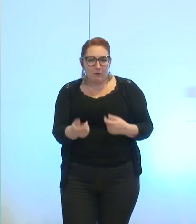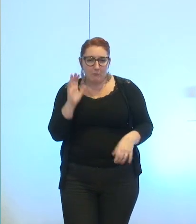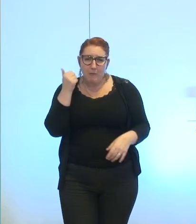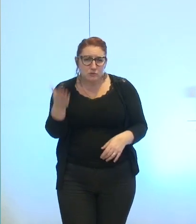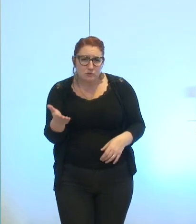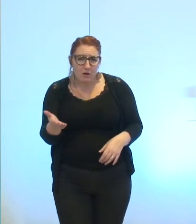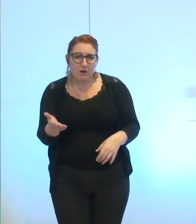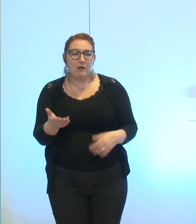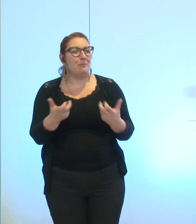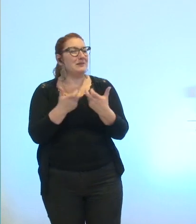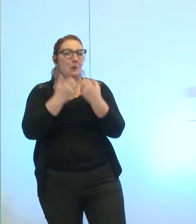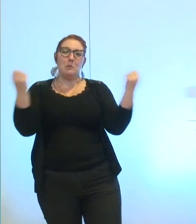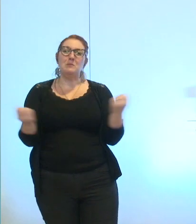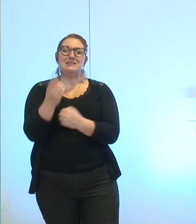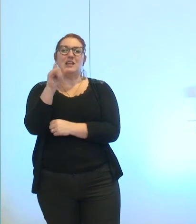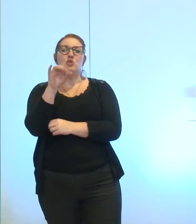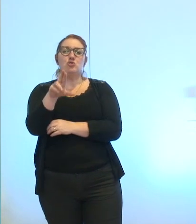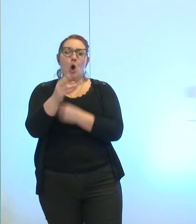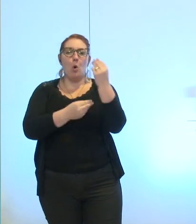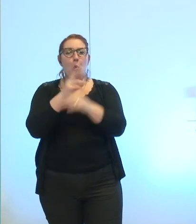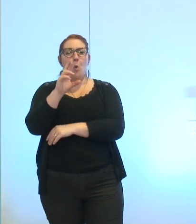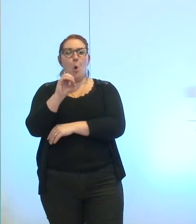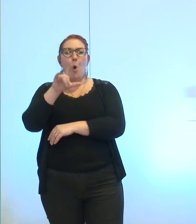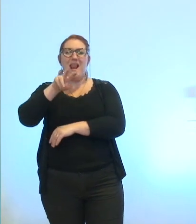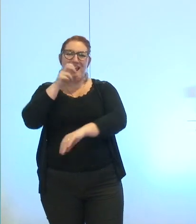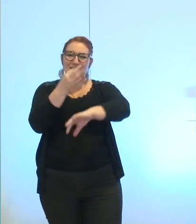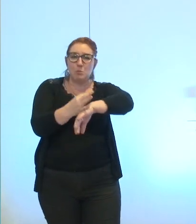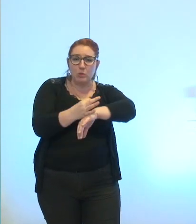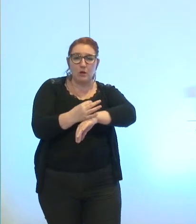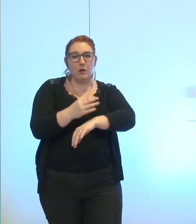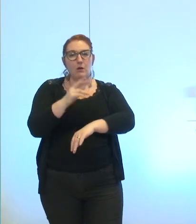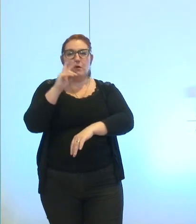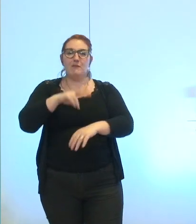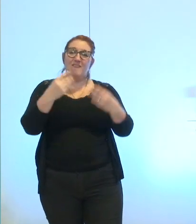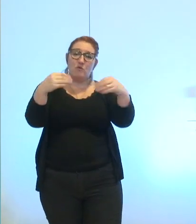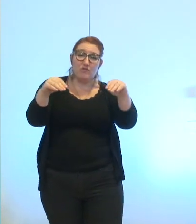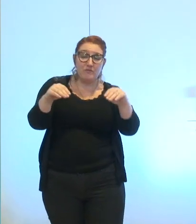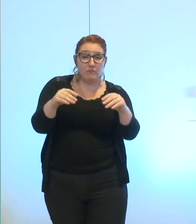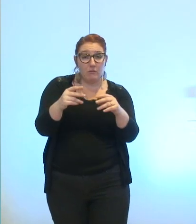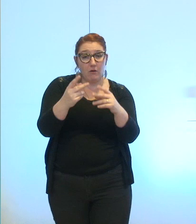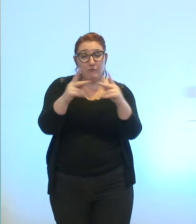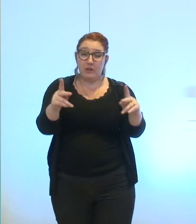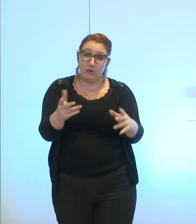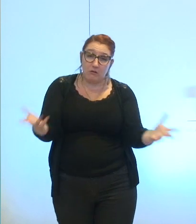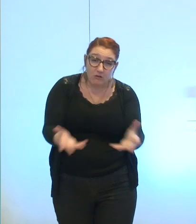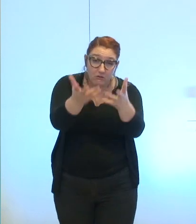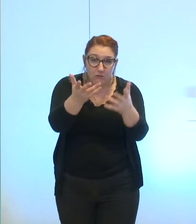publicités pour Dior ou Rolex ce soit ça qui fasse vivre les commerces de ville soyons clair